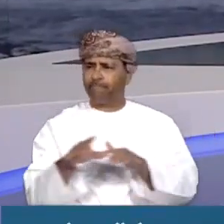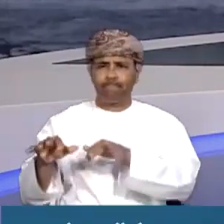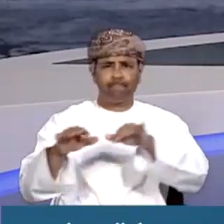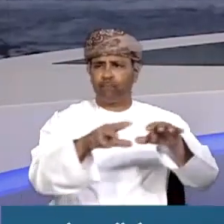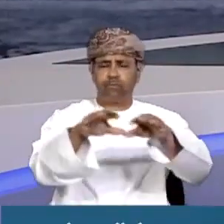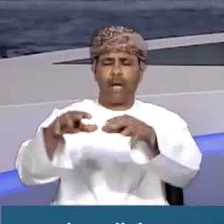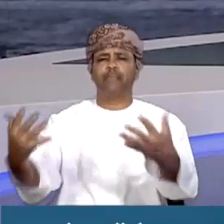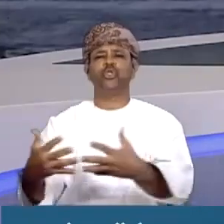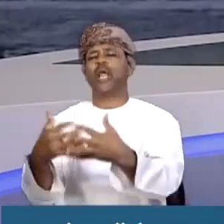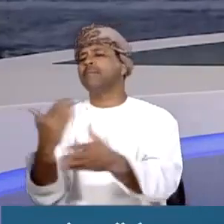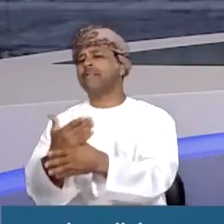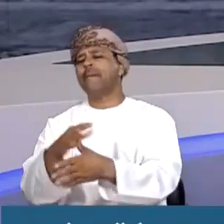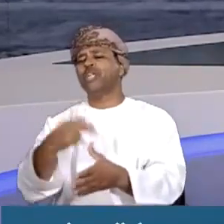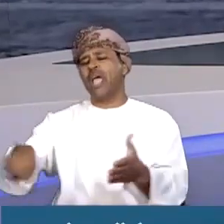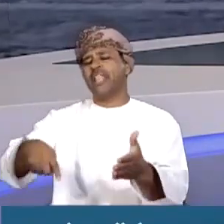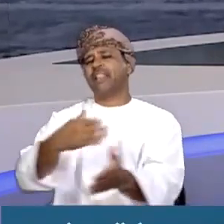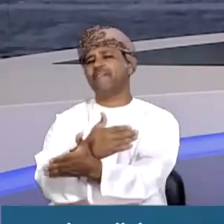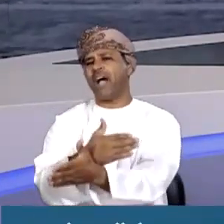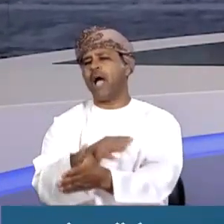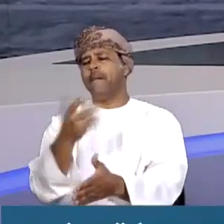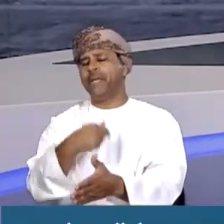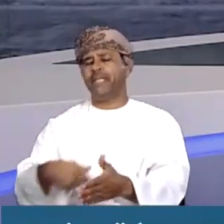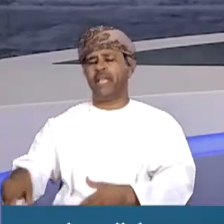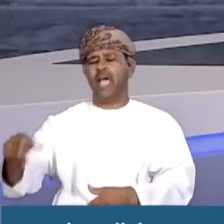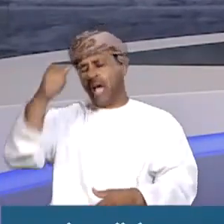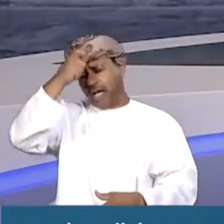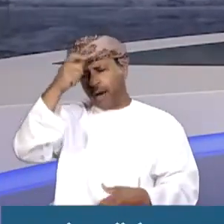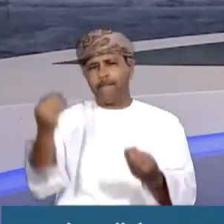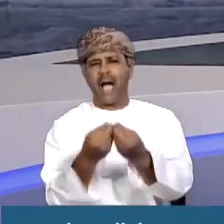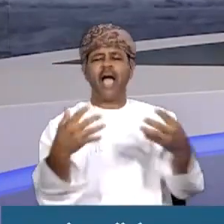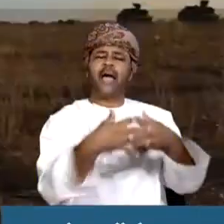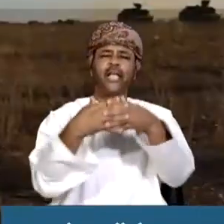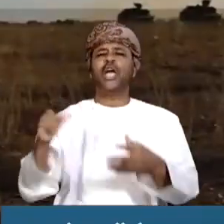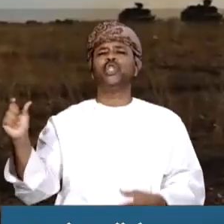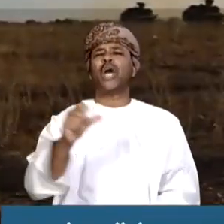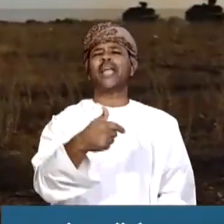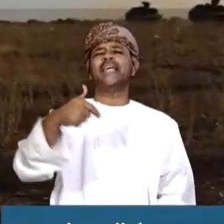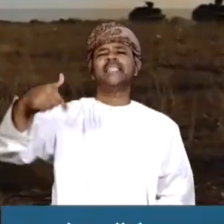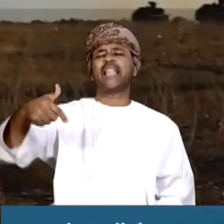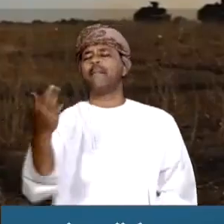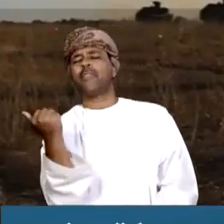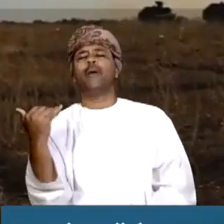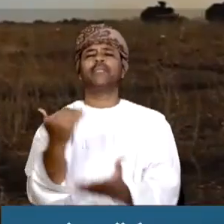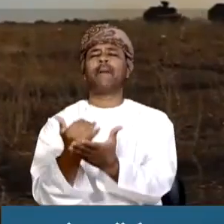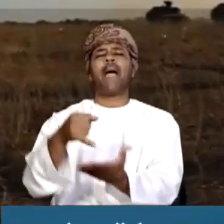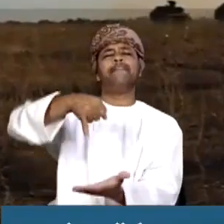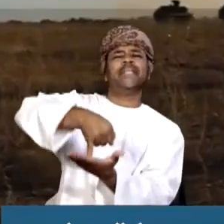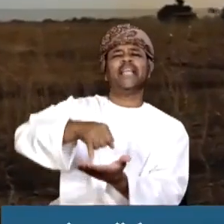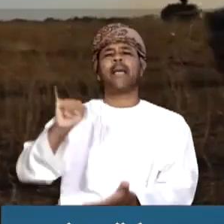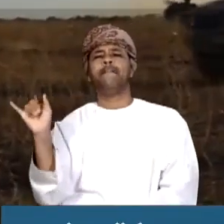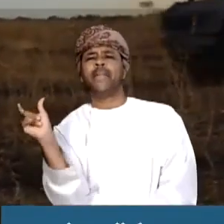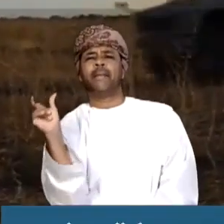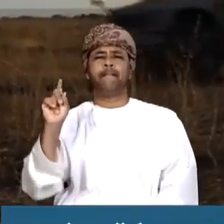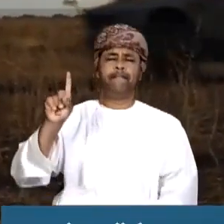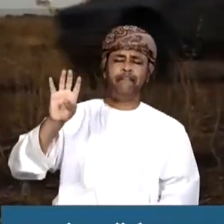الدوريات المشتركة تنفيذا لاتفاق توصلت إليه أنقرة وواشنطن في يونيو الماضي حول مدينة منبج لنزع فتيل التوتر